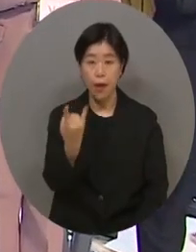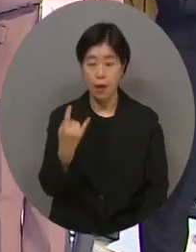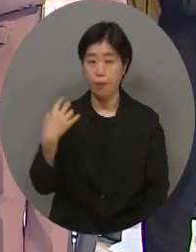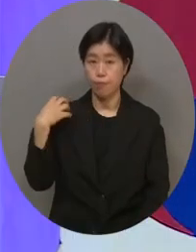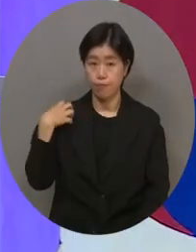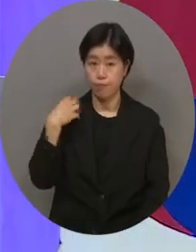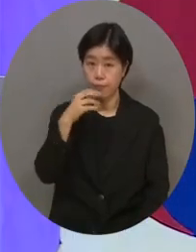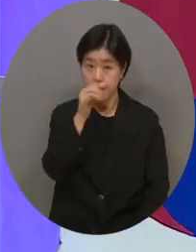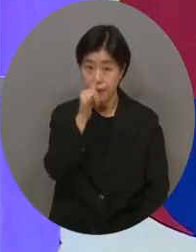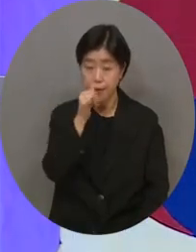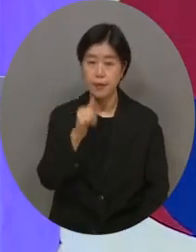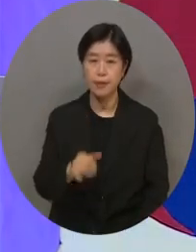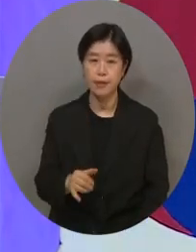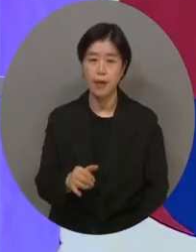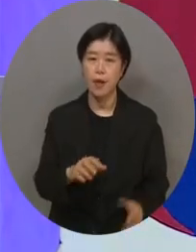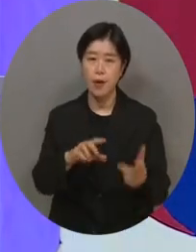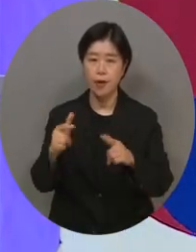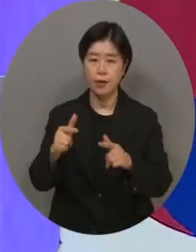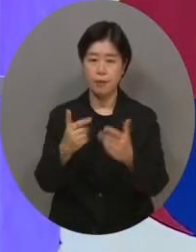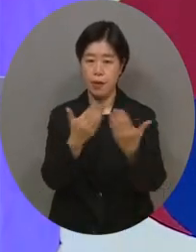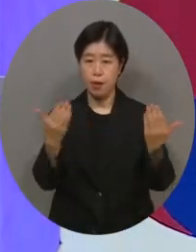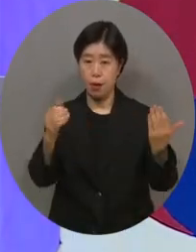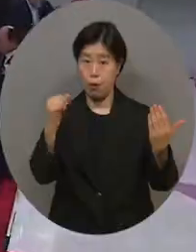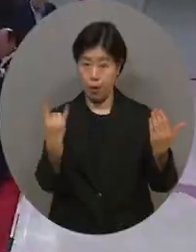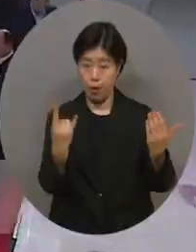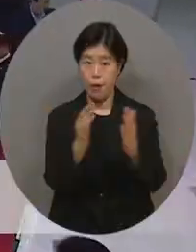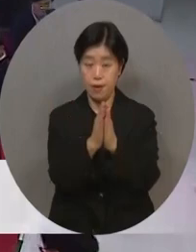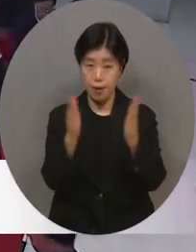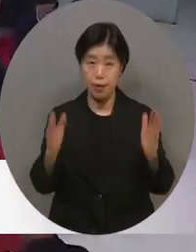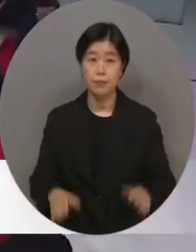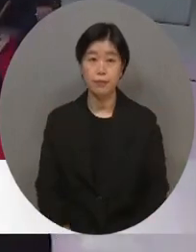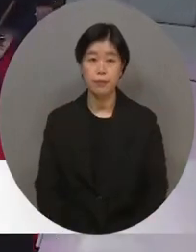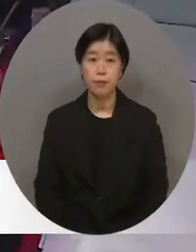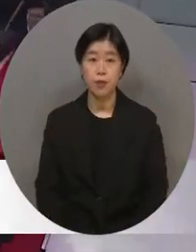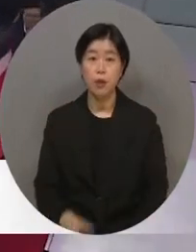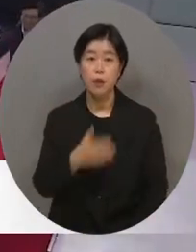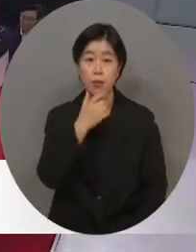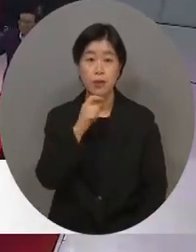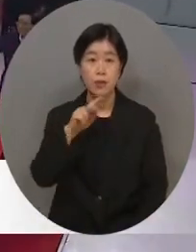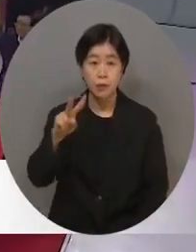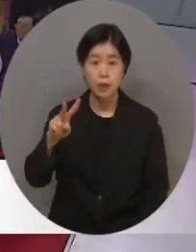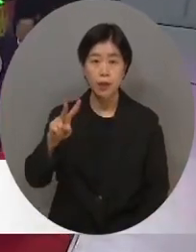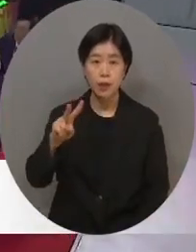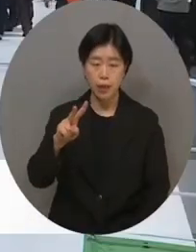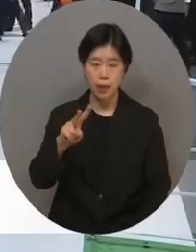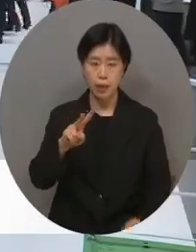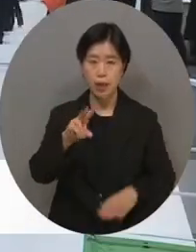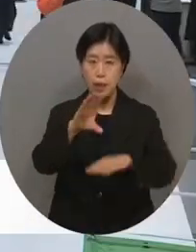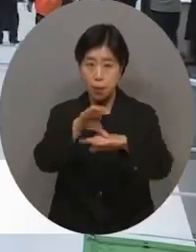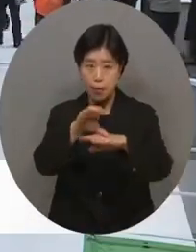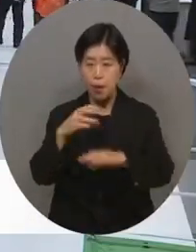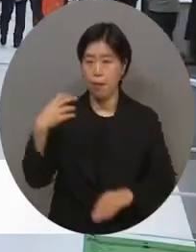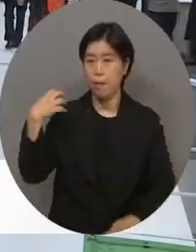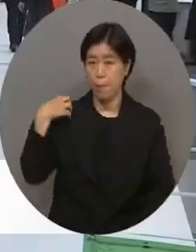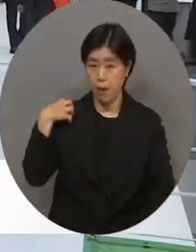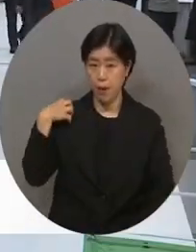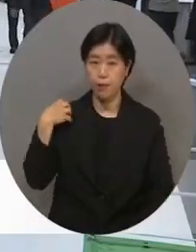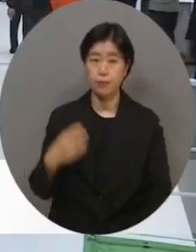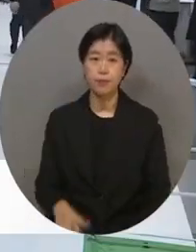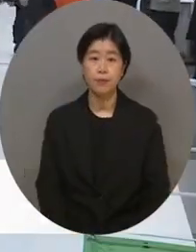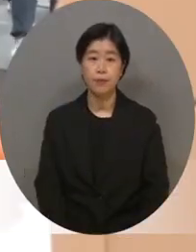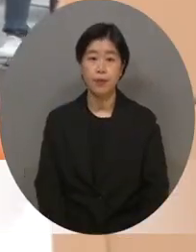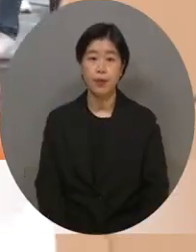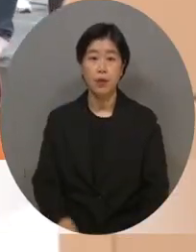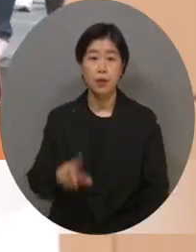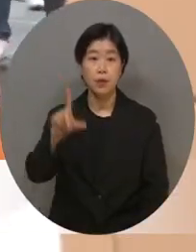2023 시니어 라이프스타일 박람회가 열렸습니다. 복지TV가 주간방송사로 참여한 이번 박람회는 약